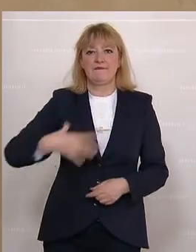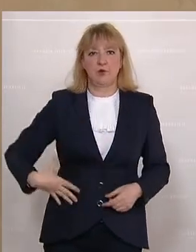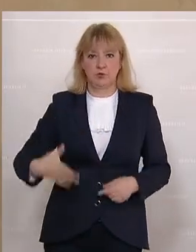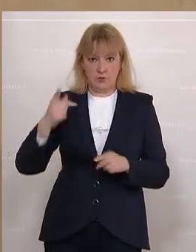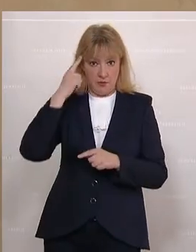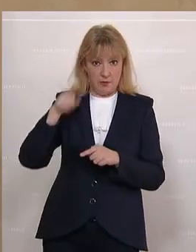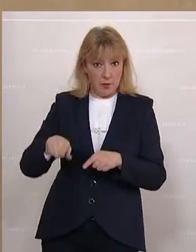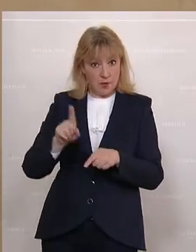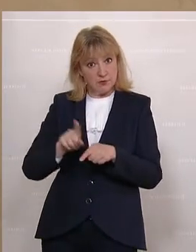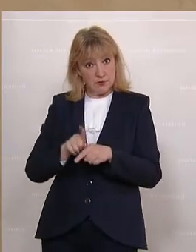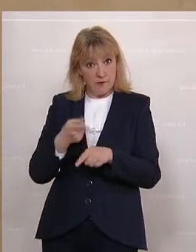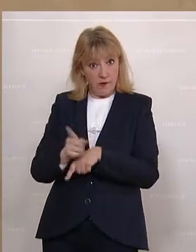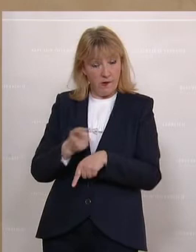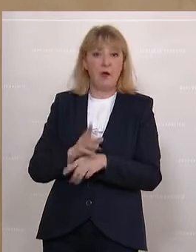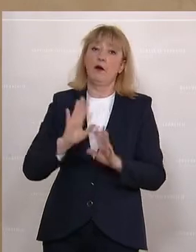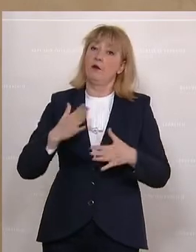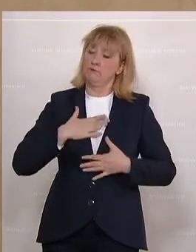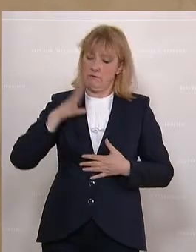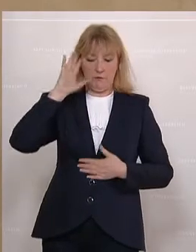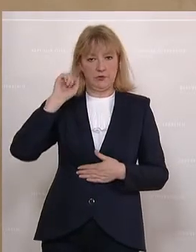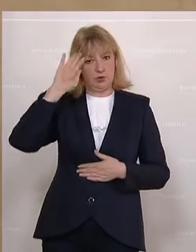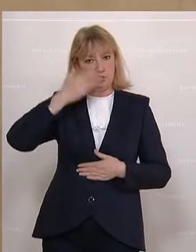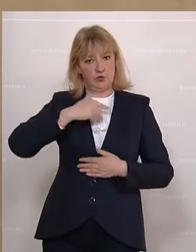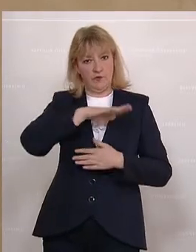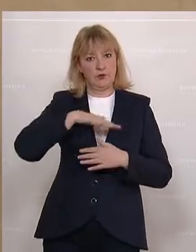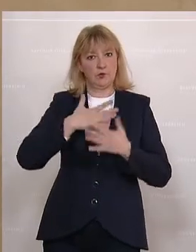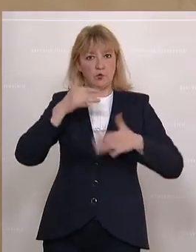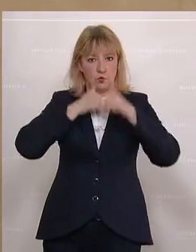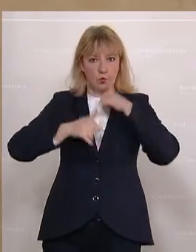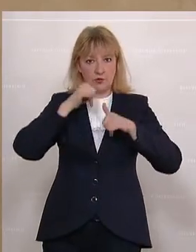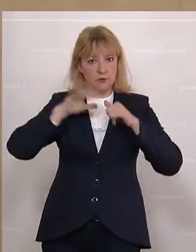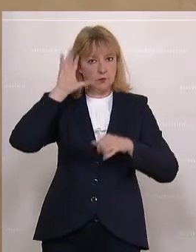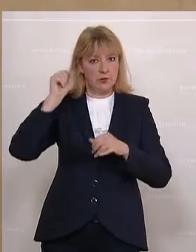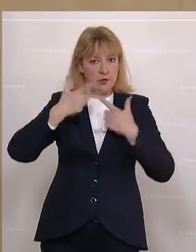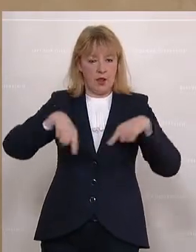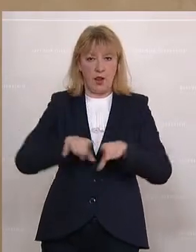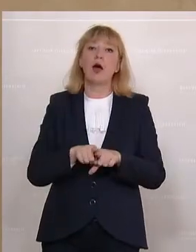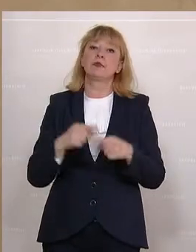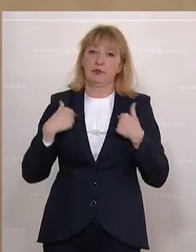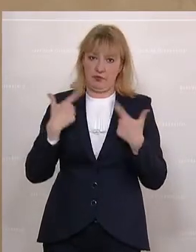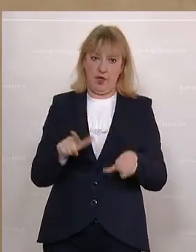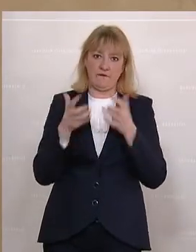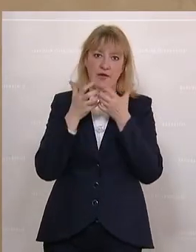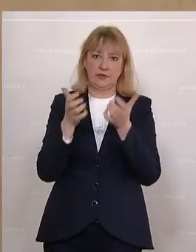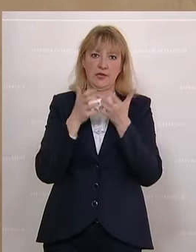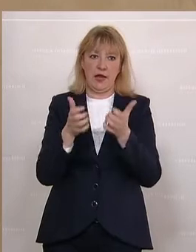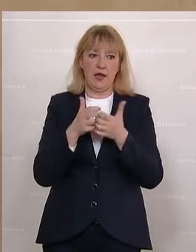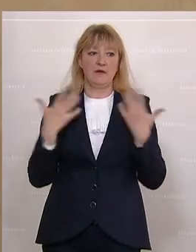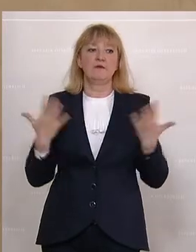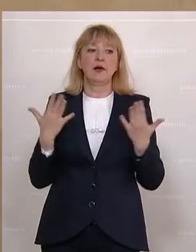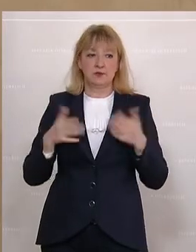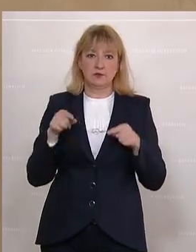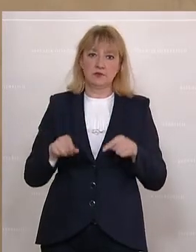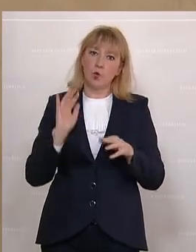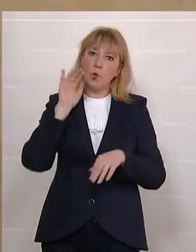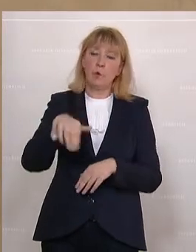betrachten dann darf ich ihnen aus meinem bezirk dass der bezirk schwaz immerhin der größte tourismus bezirk des landes darf ich ihnen erzählen dass dort also weit